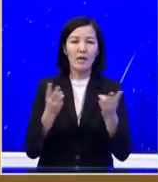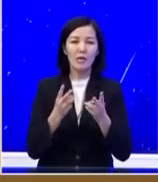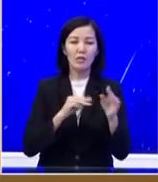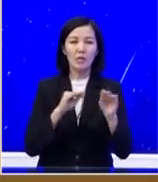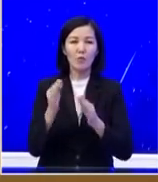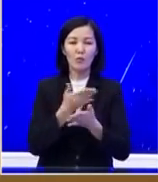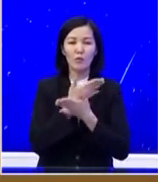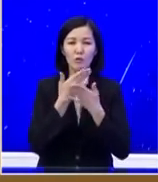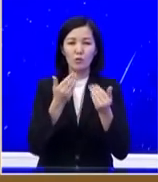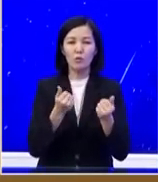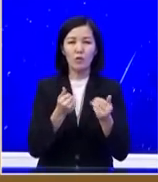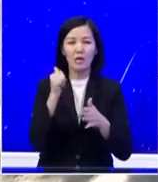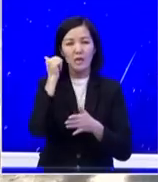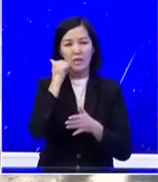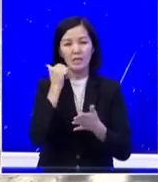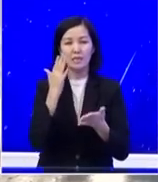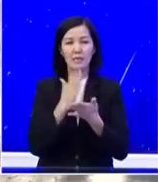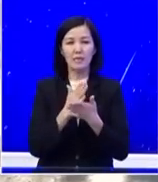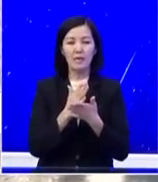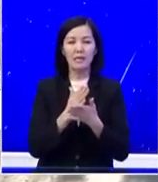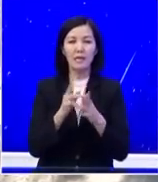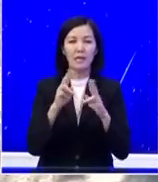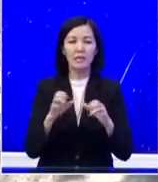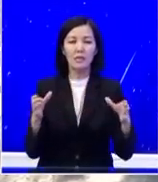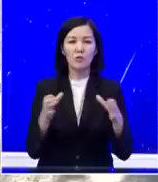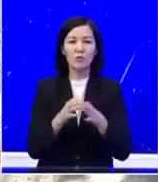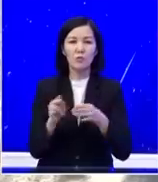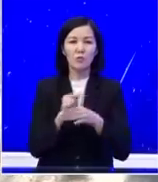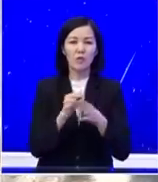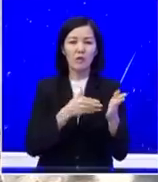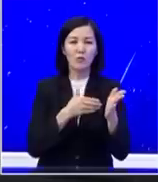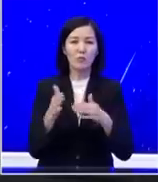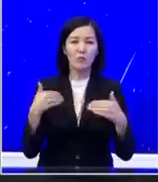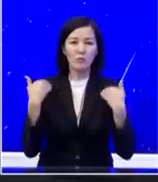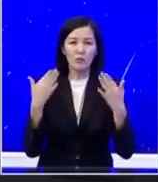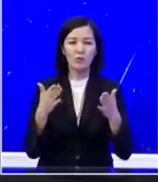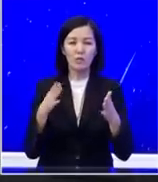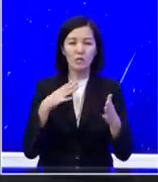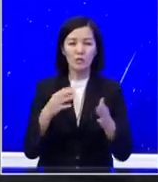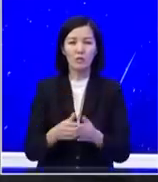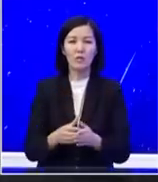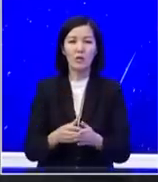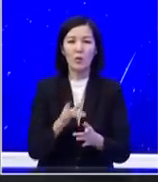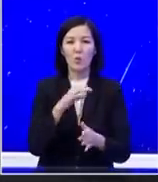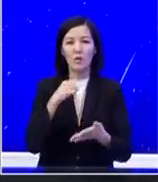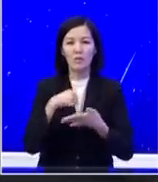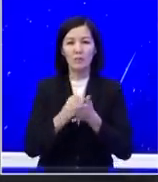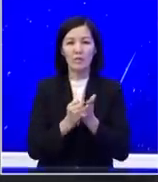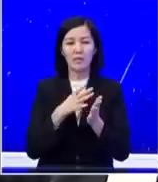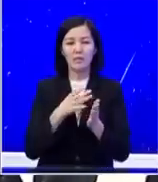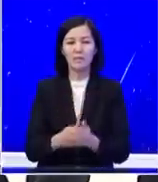құралдардың жетіспеуі, ескілігі тағы бар. Тексеру тобы олқылықтарды түзету бойынша ұсыныстар жолдады. Мерзім бекітті.